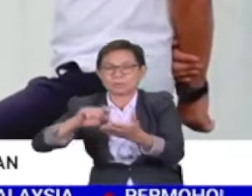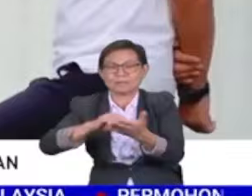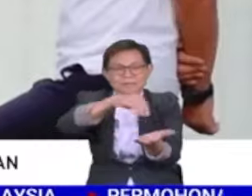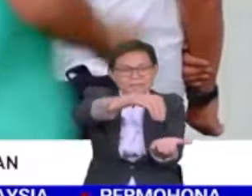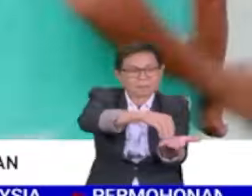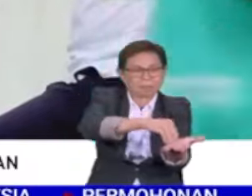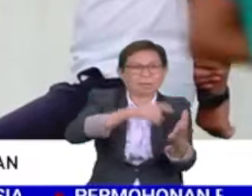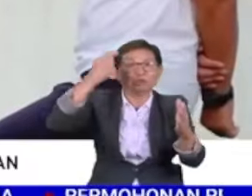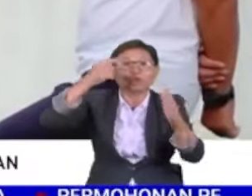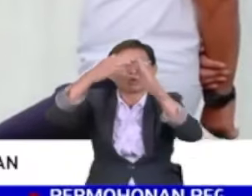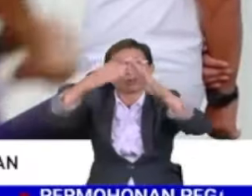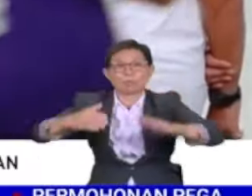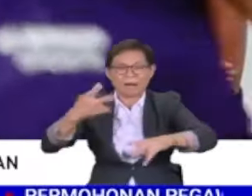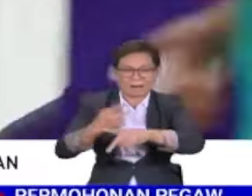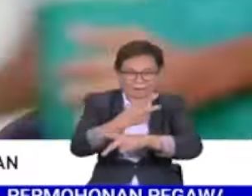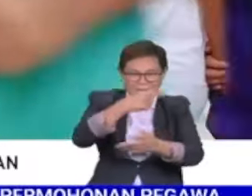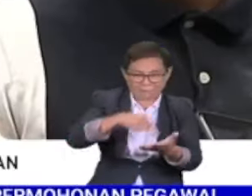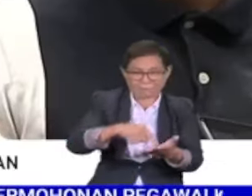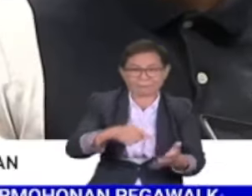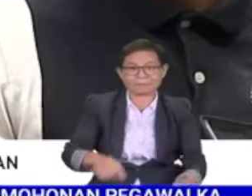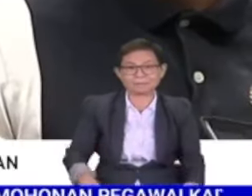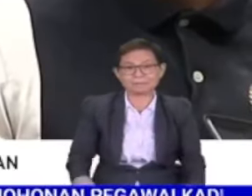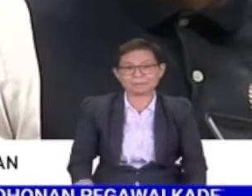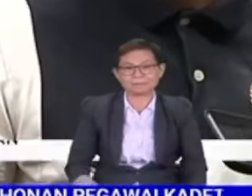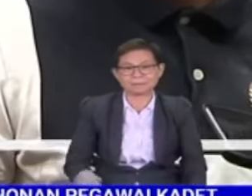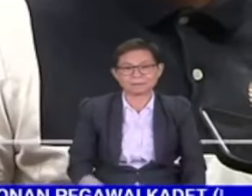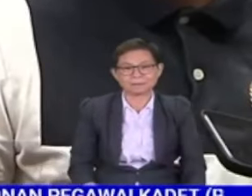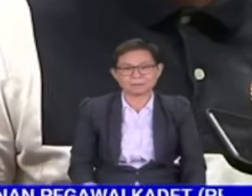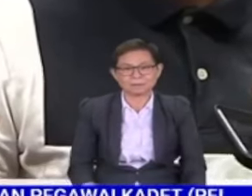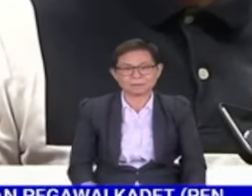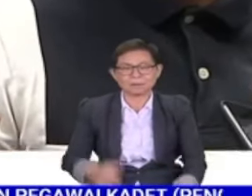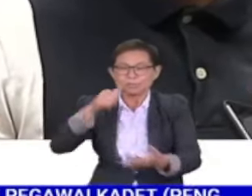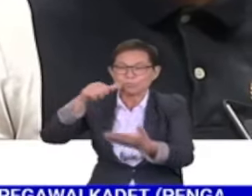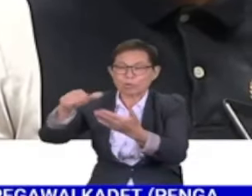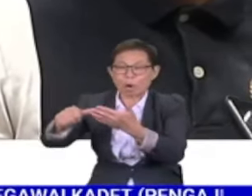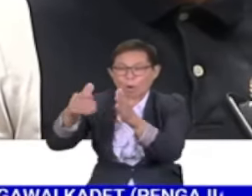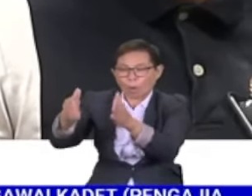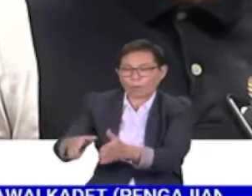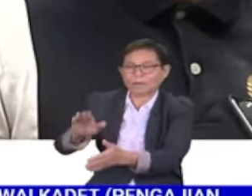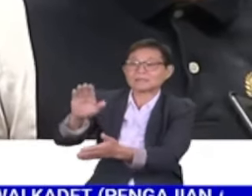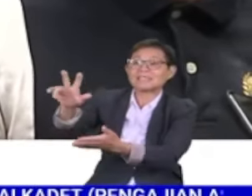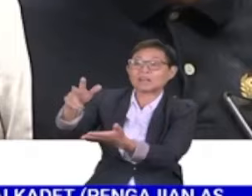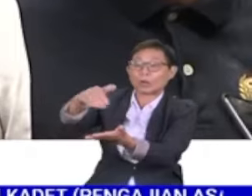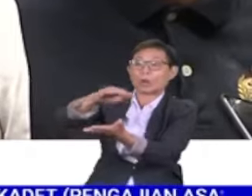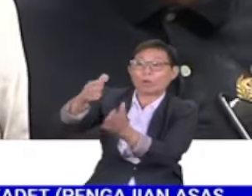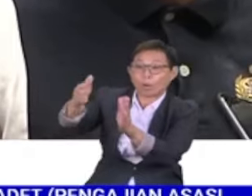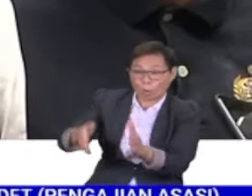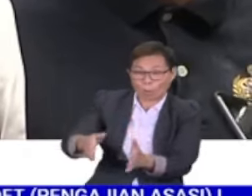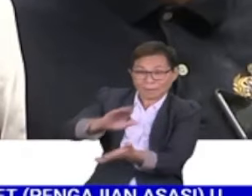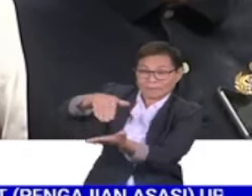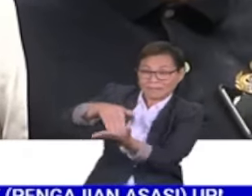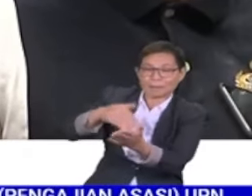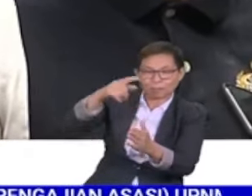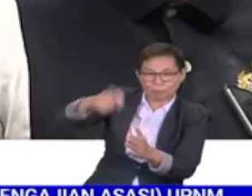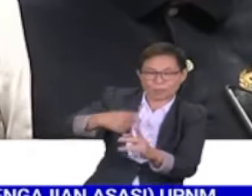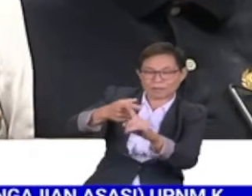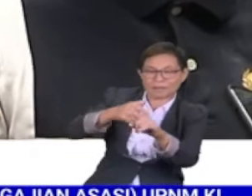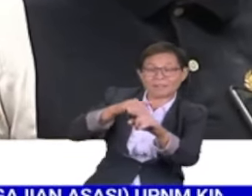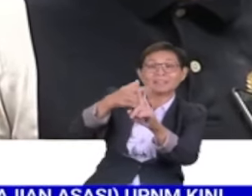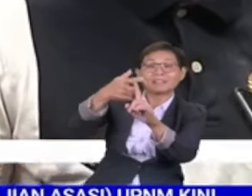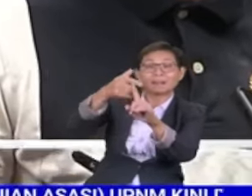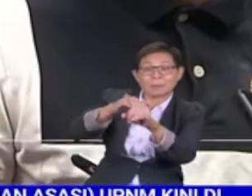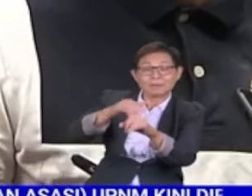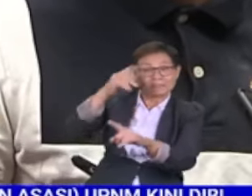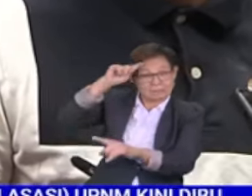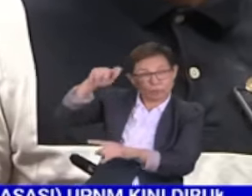rumah musim ini. Sebab surat pihak ketiga yang diperlukan daripada Perak daripada Terengganu